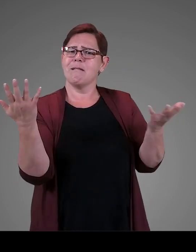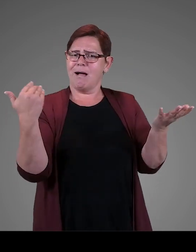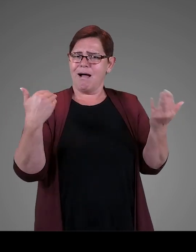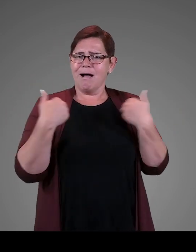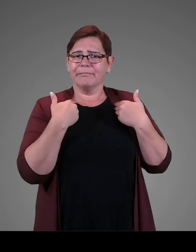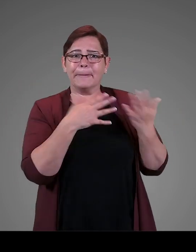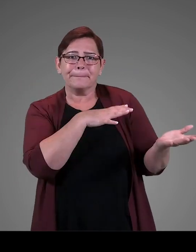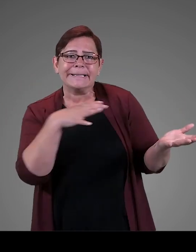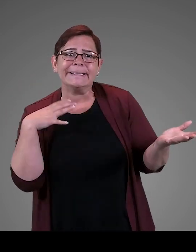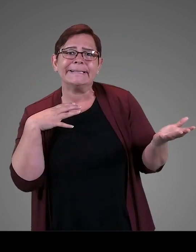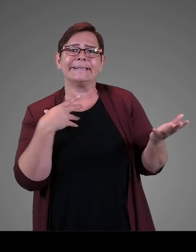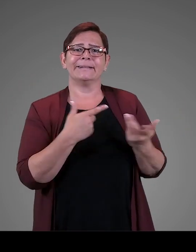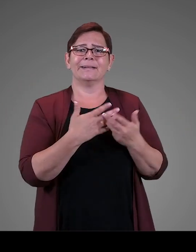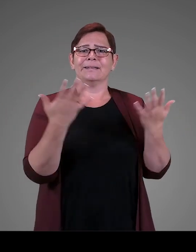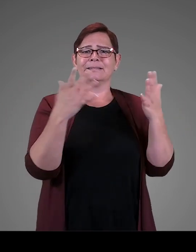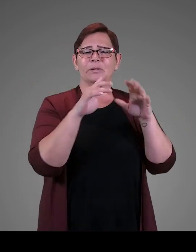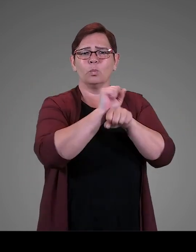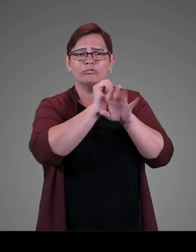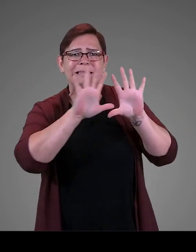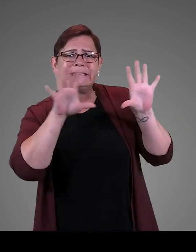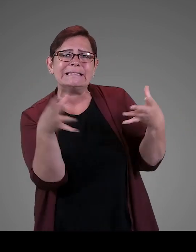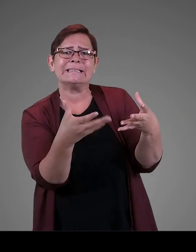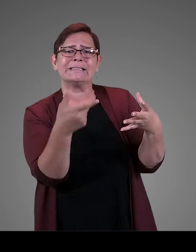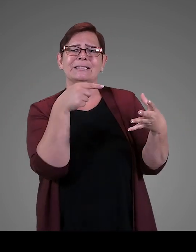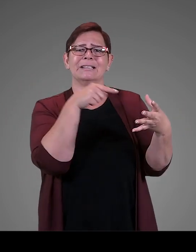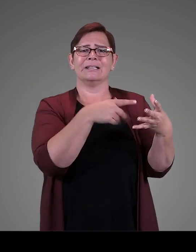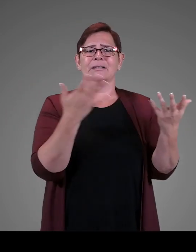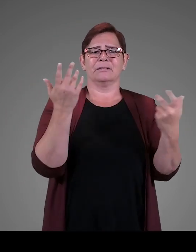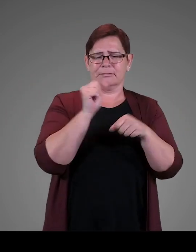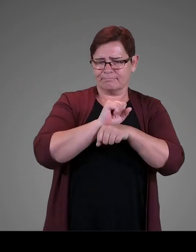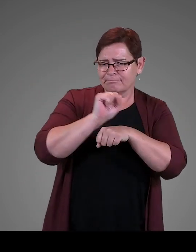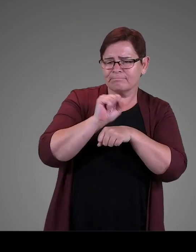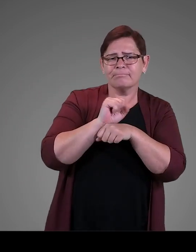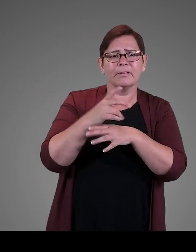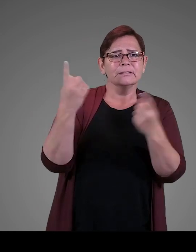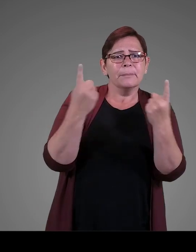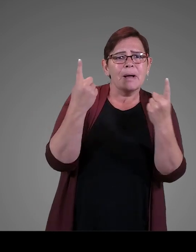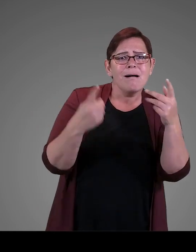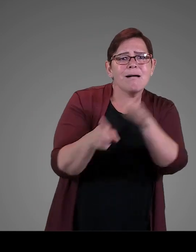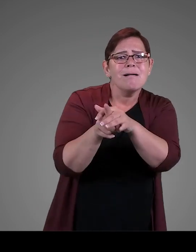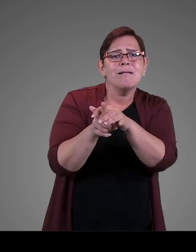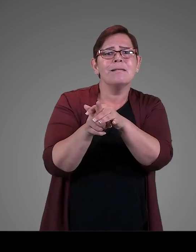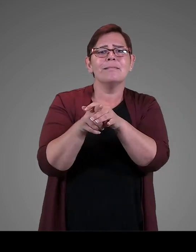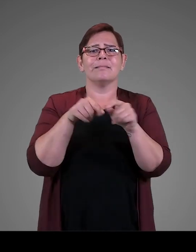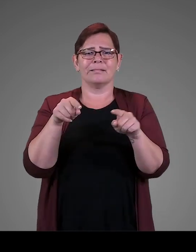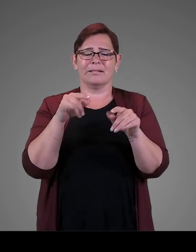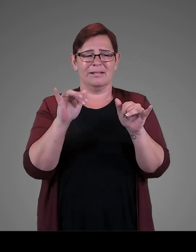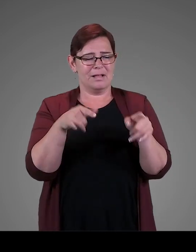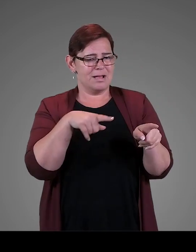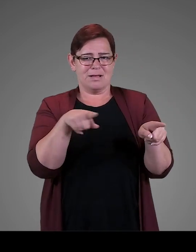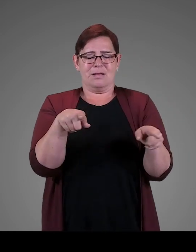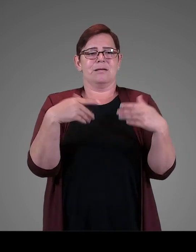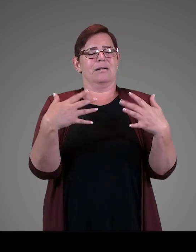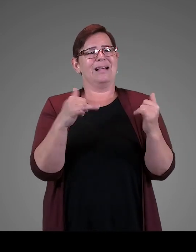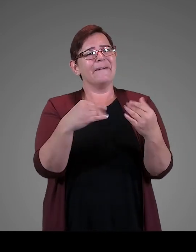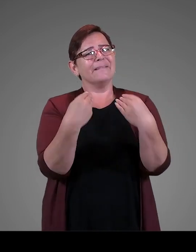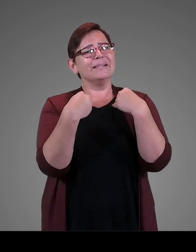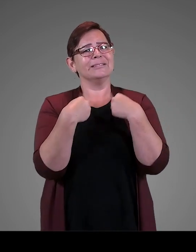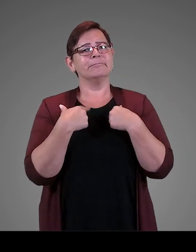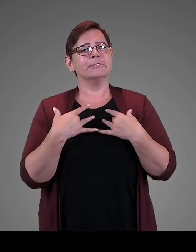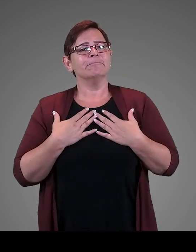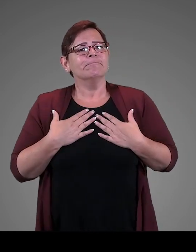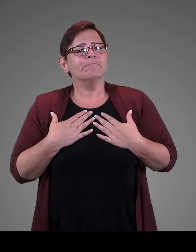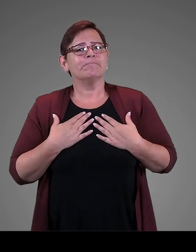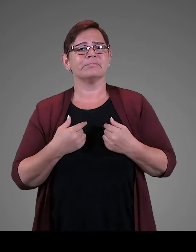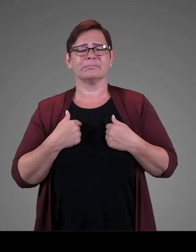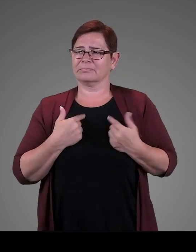des moments où il y a des comités, des équipes de travail qui, comme il y a quelque chose qui se passe, là. Fait que moi, c'est ça qui me nourrit beaucoup. Puis là, je suis là avec mon